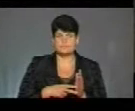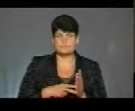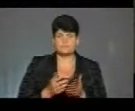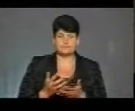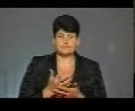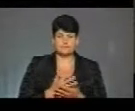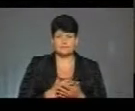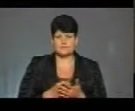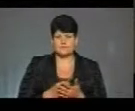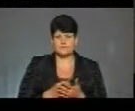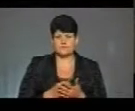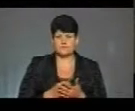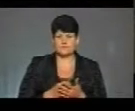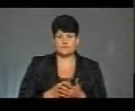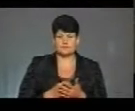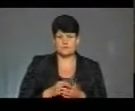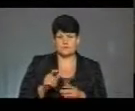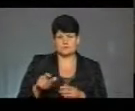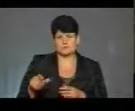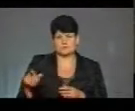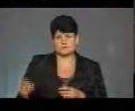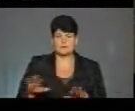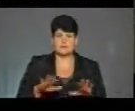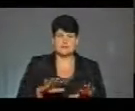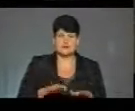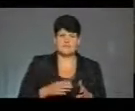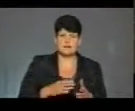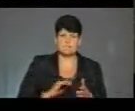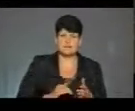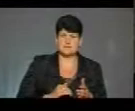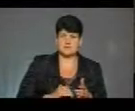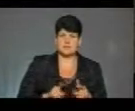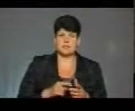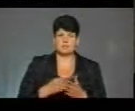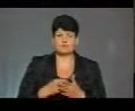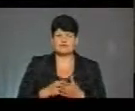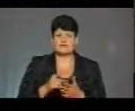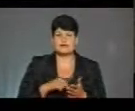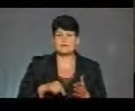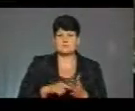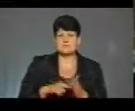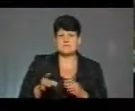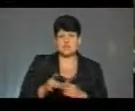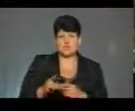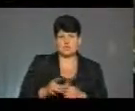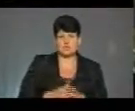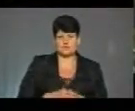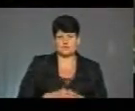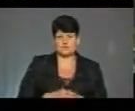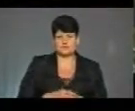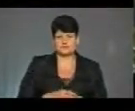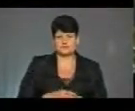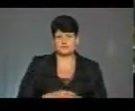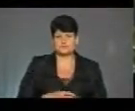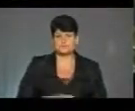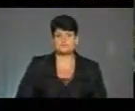акумулювати за рахунок як громадськості, як місцевих підприємців, так і бюджету міста і району. Богдан